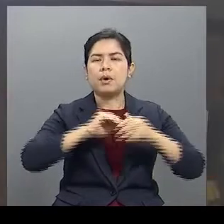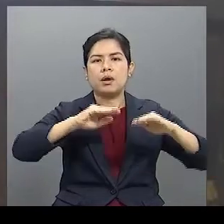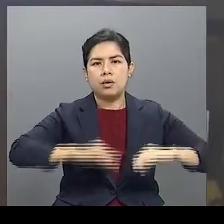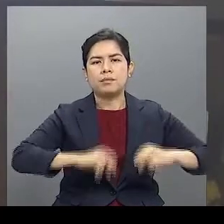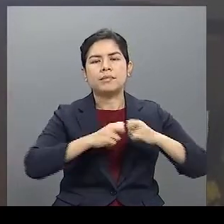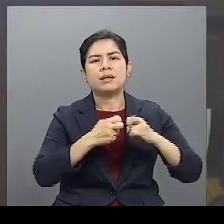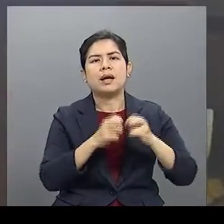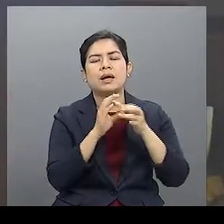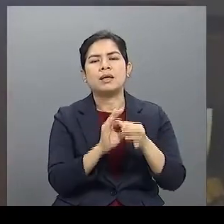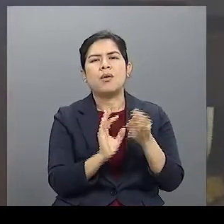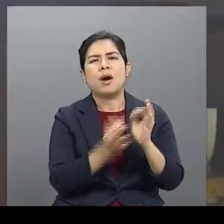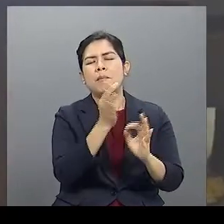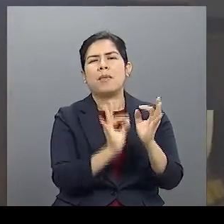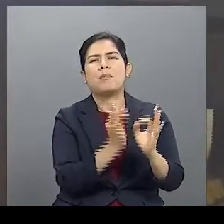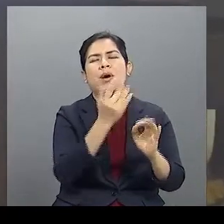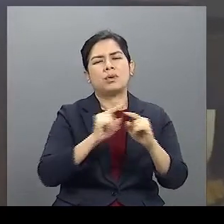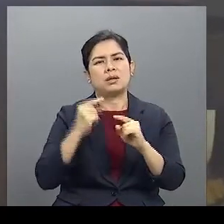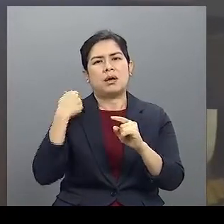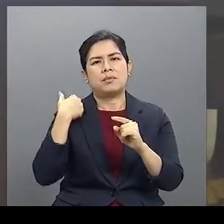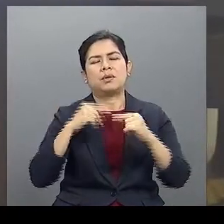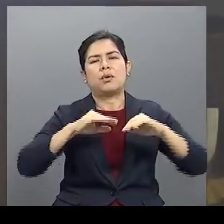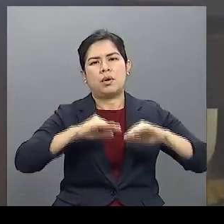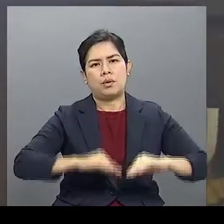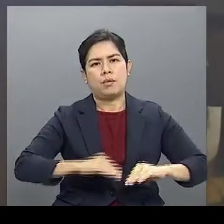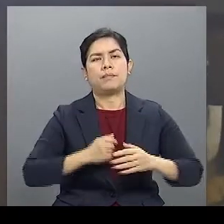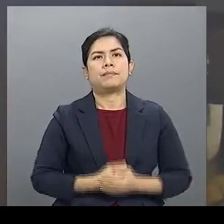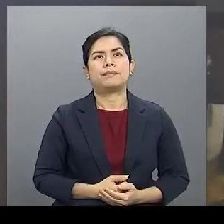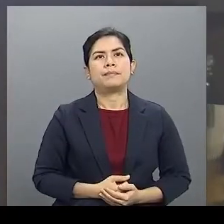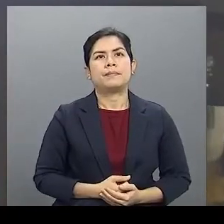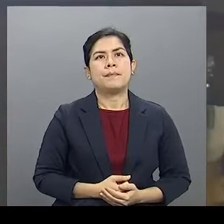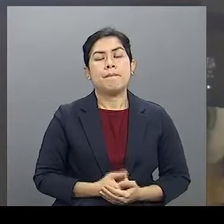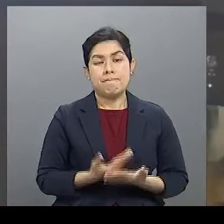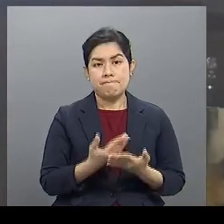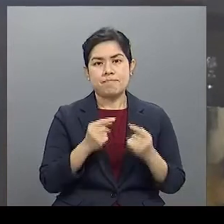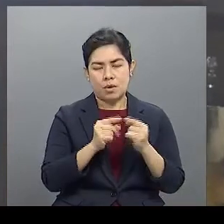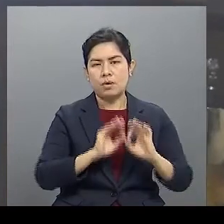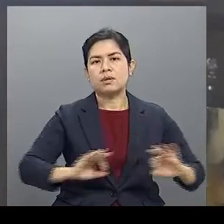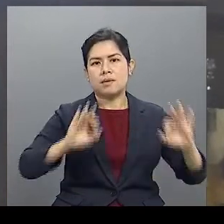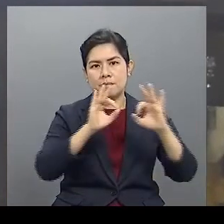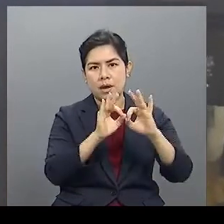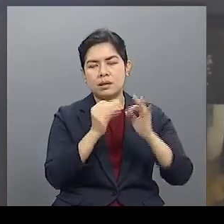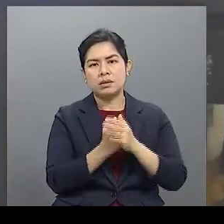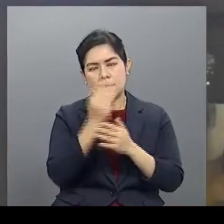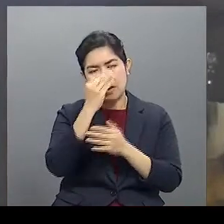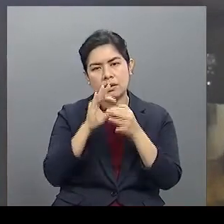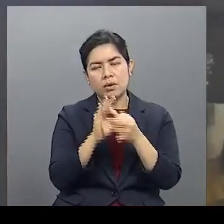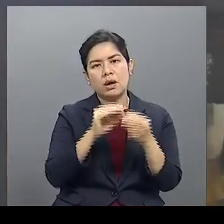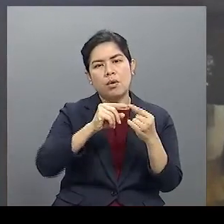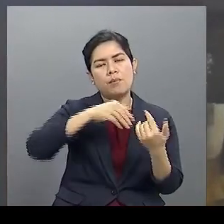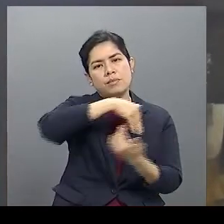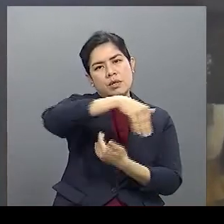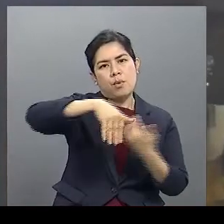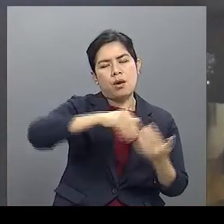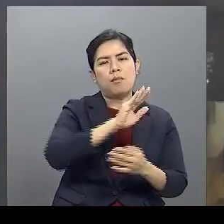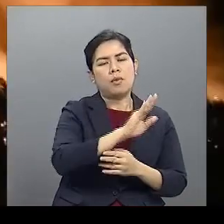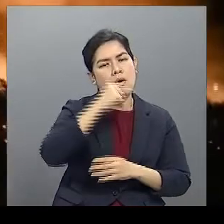เป็นกฎหมายของทางกัมพูชาเองนะครับเพราะนั้นก็เพื่อประโยชน์ของสิ่งแวดล้อมของทั้งสองประเทศตรงนี้ก็คงต้อง